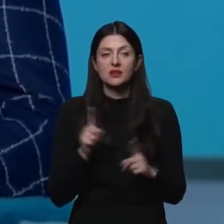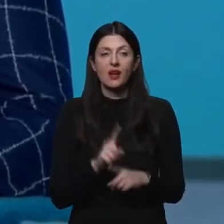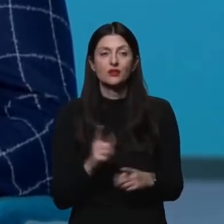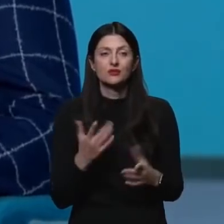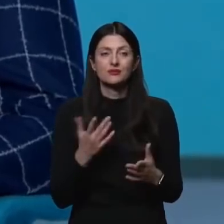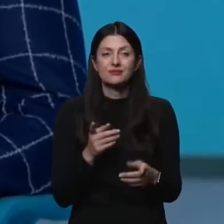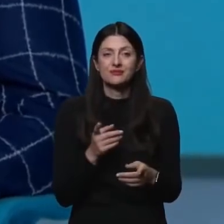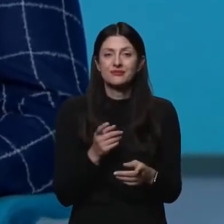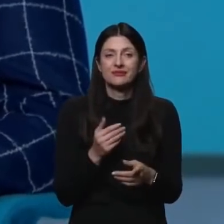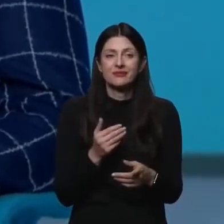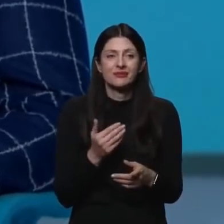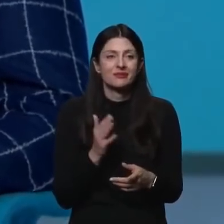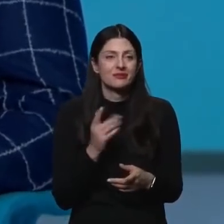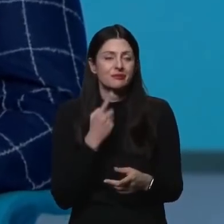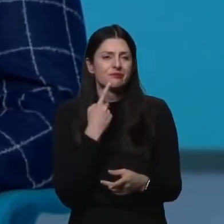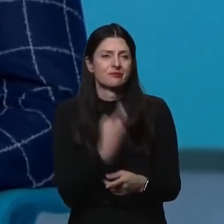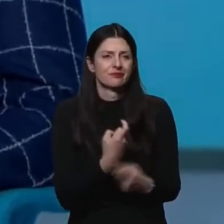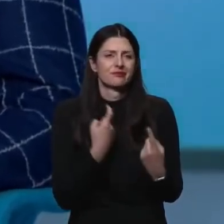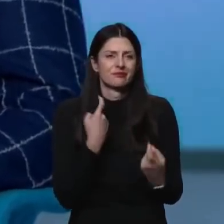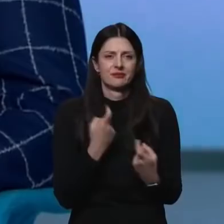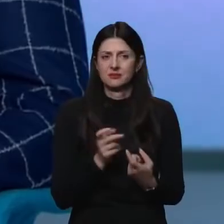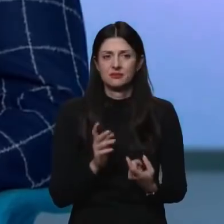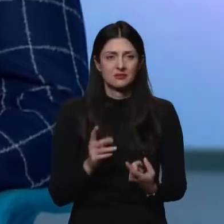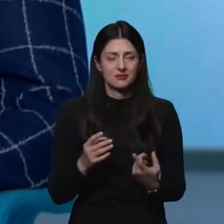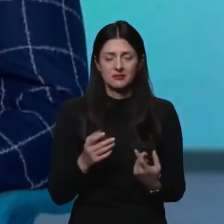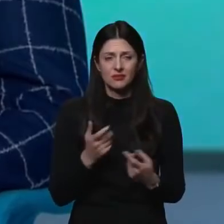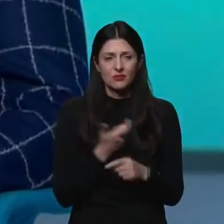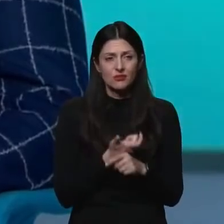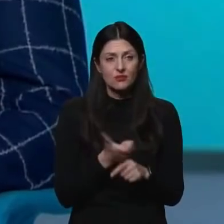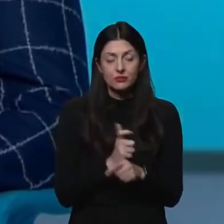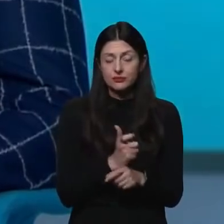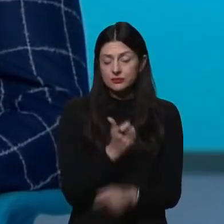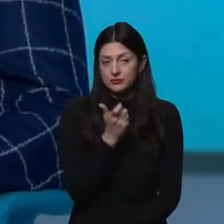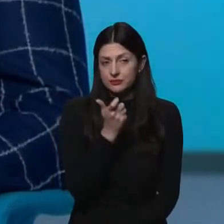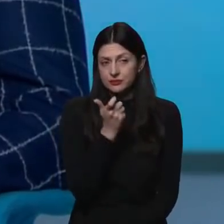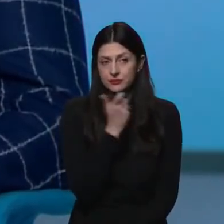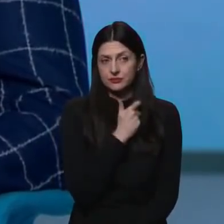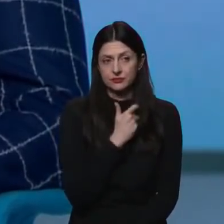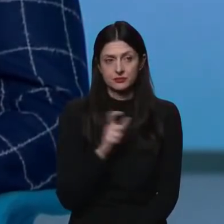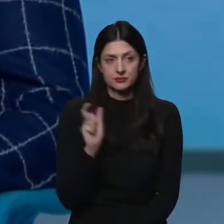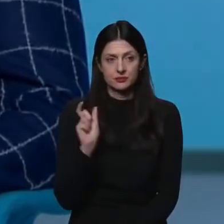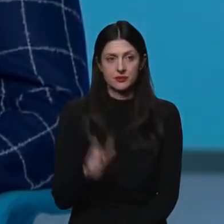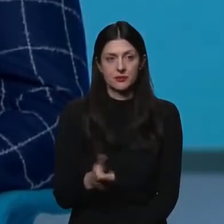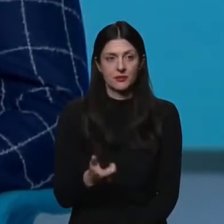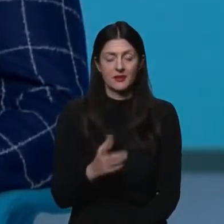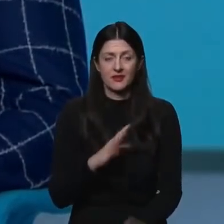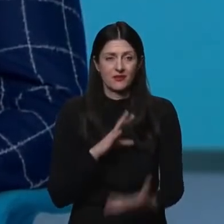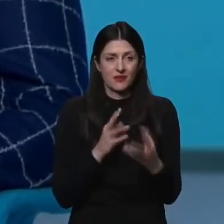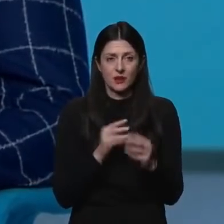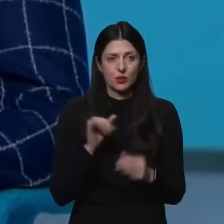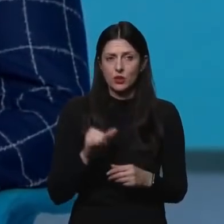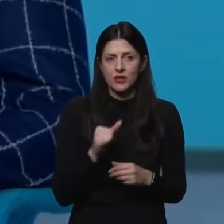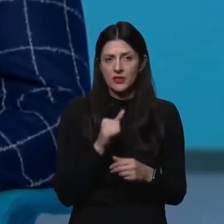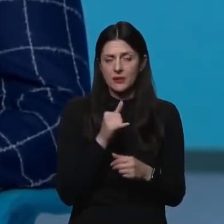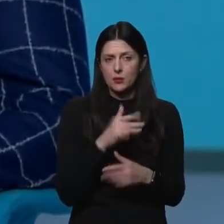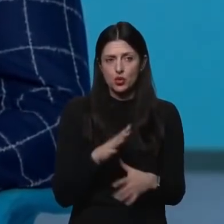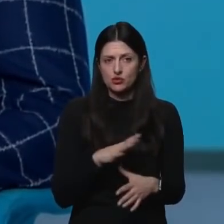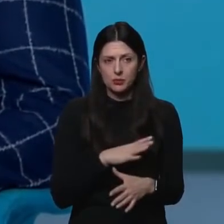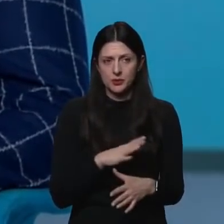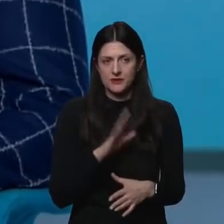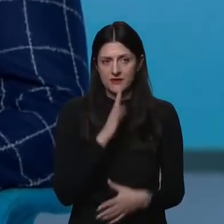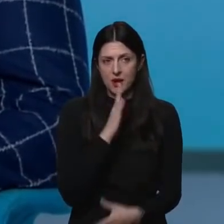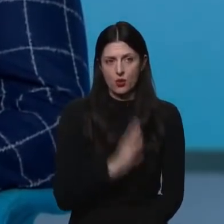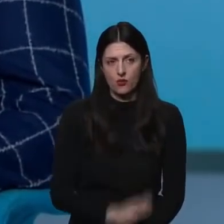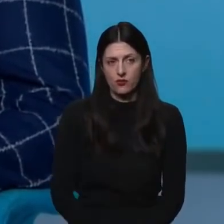хамство. Глубоко интеллигентный человек, у которого априори не может быть врагов. Вот есть